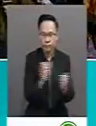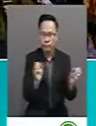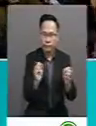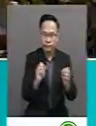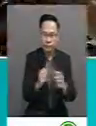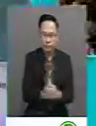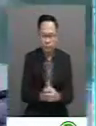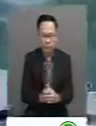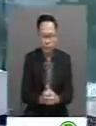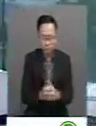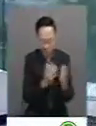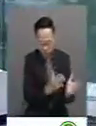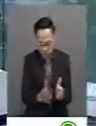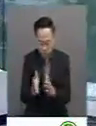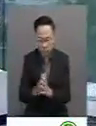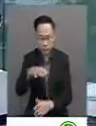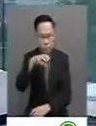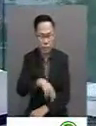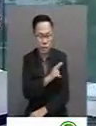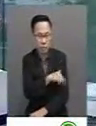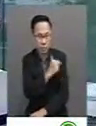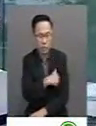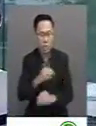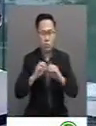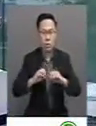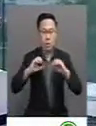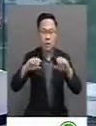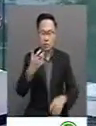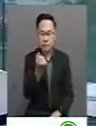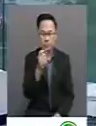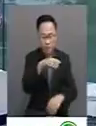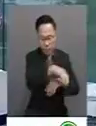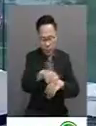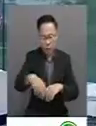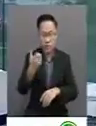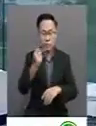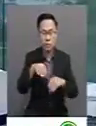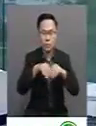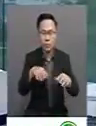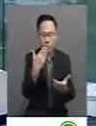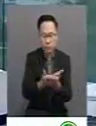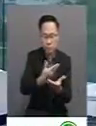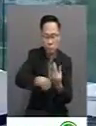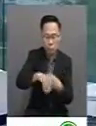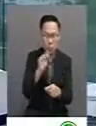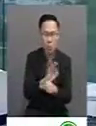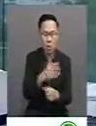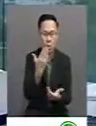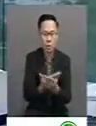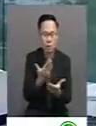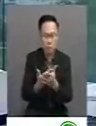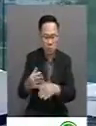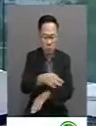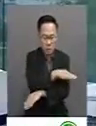อีกหนึ่งประเด็นร้อนนะคะเรื่องของโรงพยาบาลรัฐ18แห่งที่ต่อหน้านี้มีการแชร์กันออกมาว่าขาดสภาพคล่องติดลบสูง